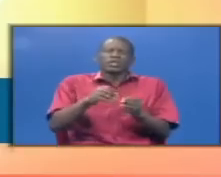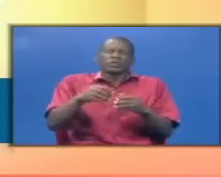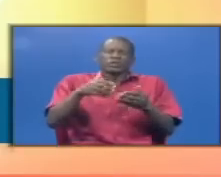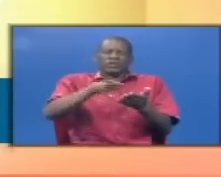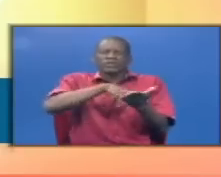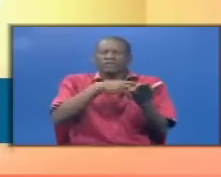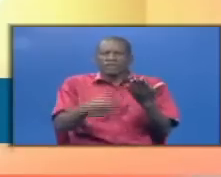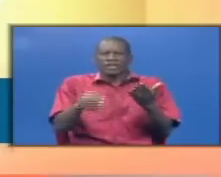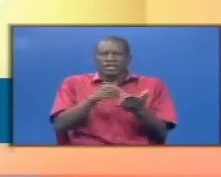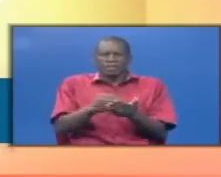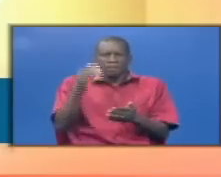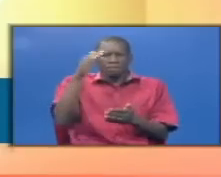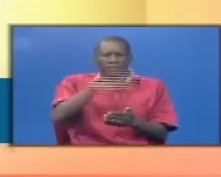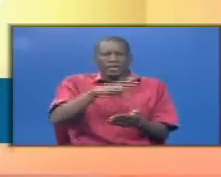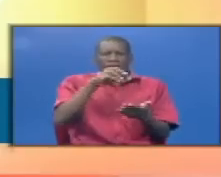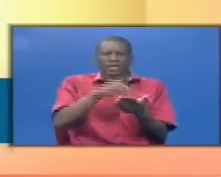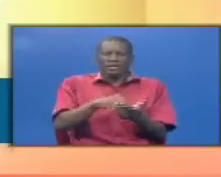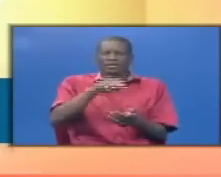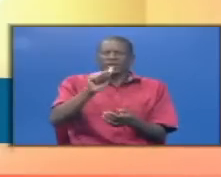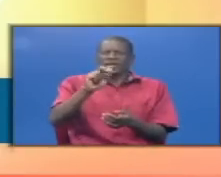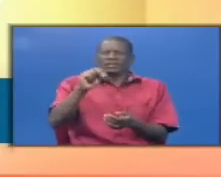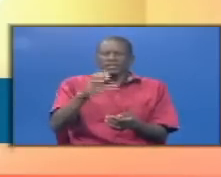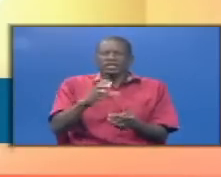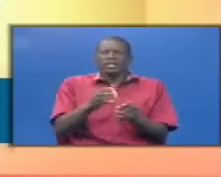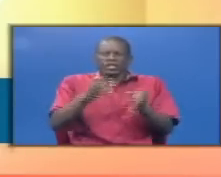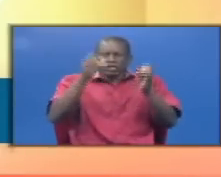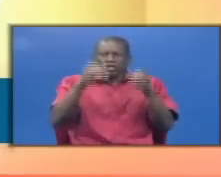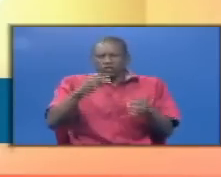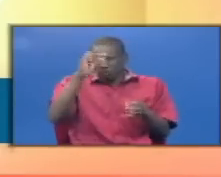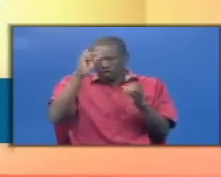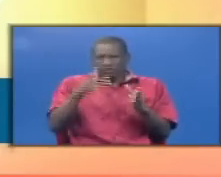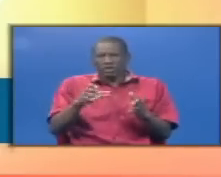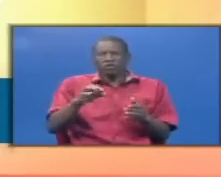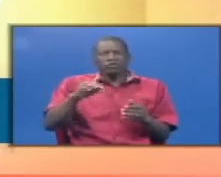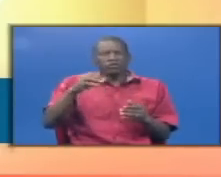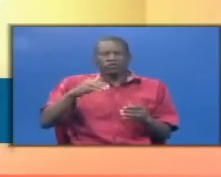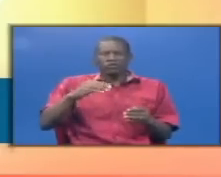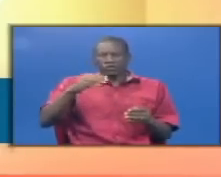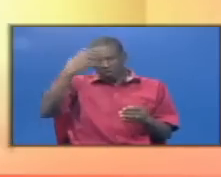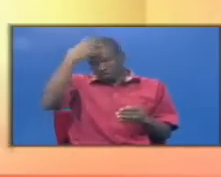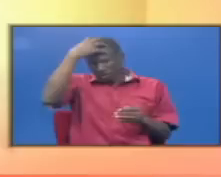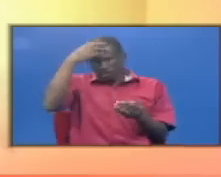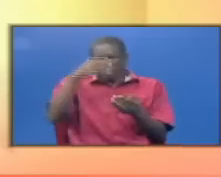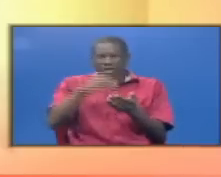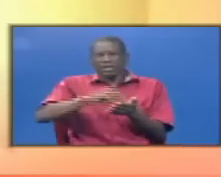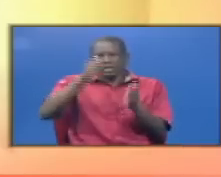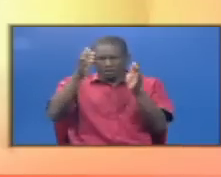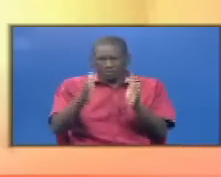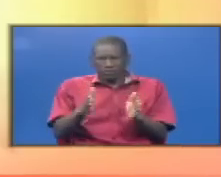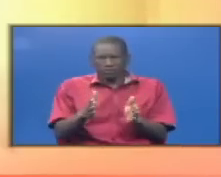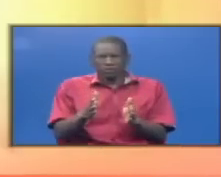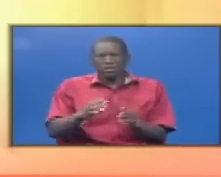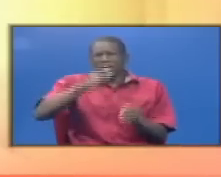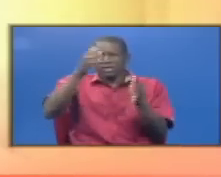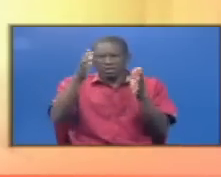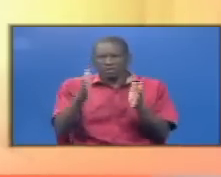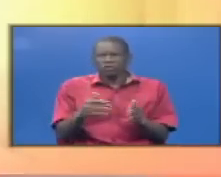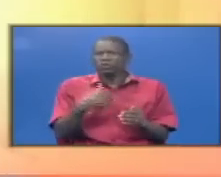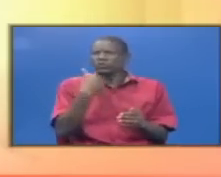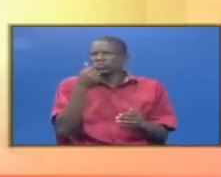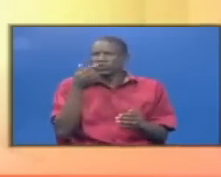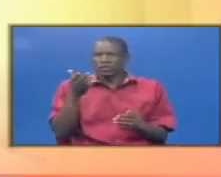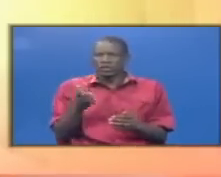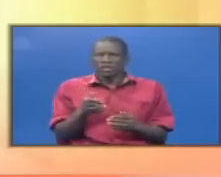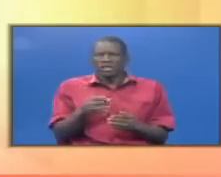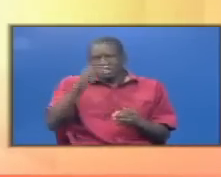tena na chama hicho hicho. Isa Timami ndio gavana mteule sasa wa kaunti hiyo ya Lamu. Mwingine alikuwa ni nani huyu?